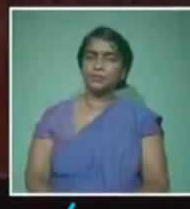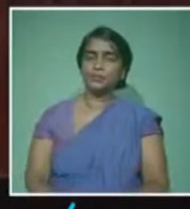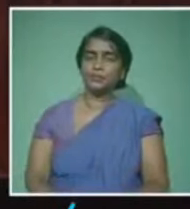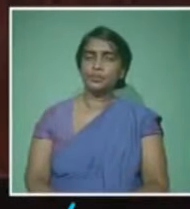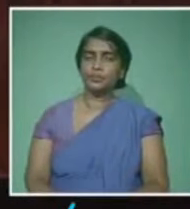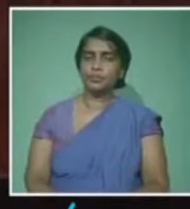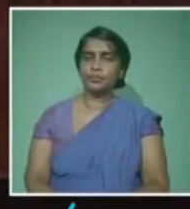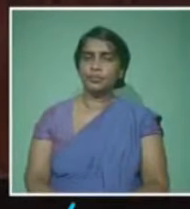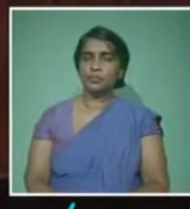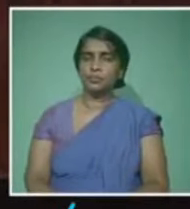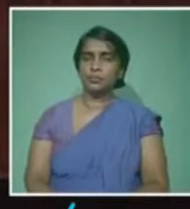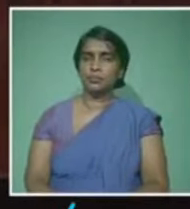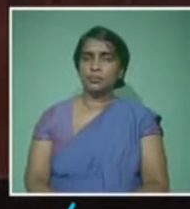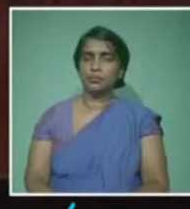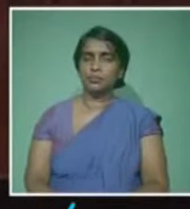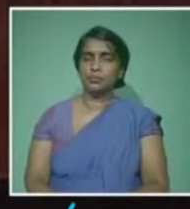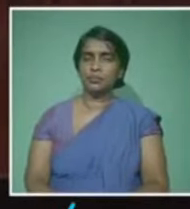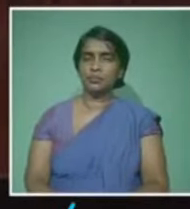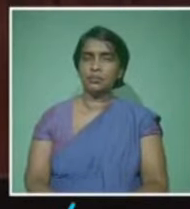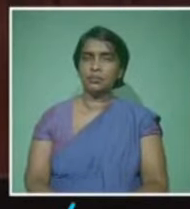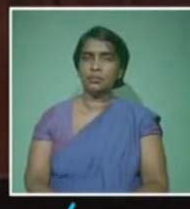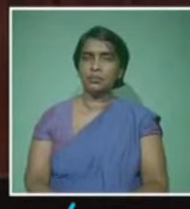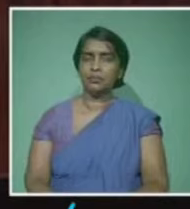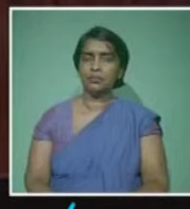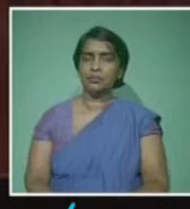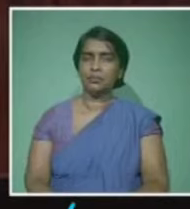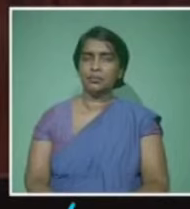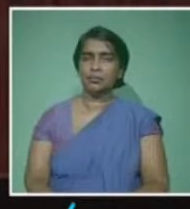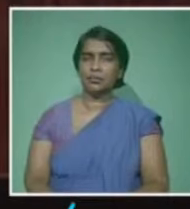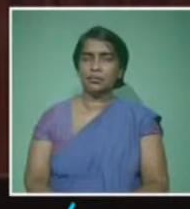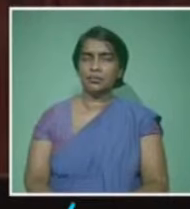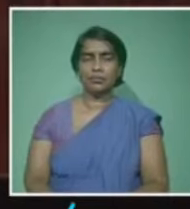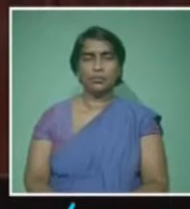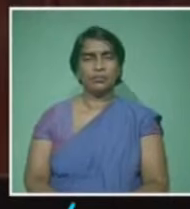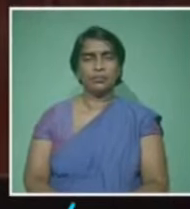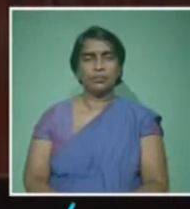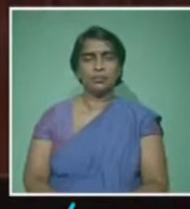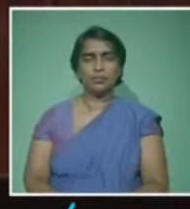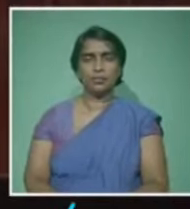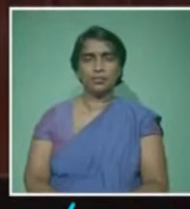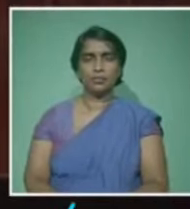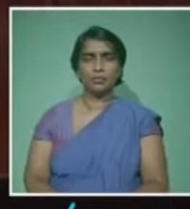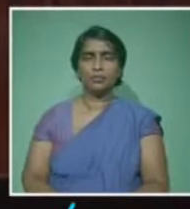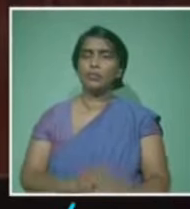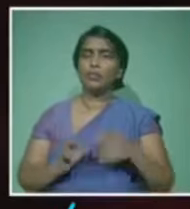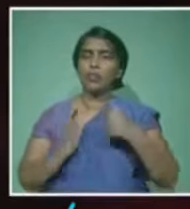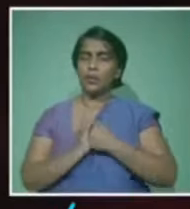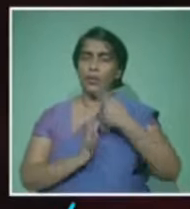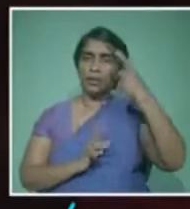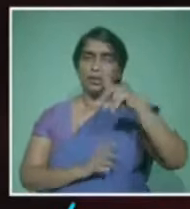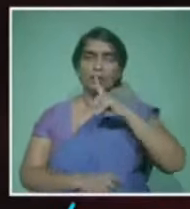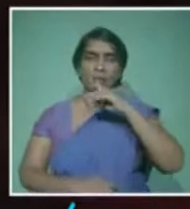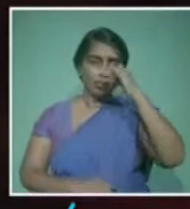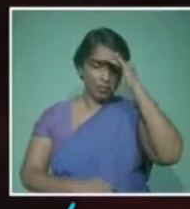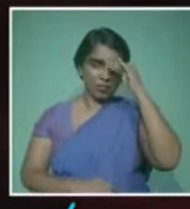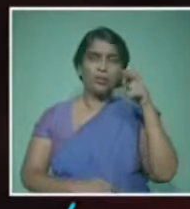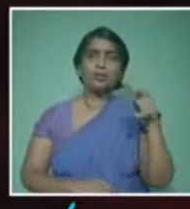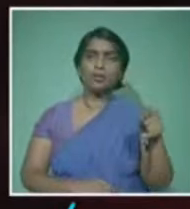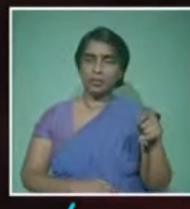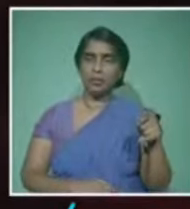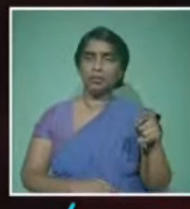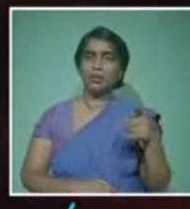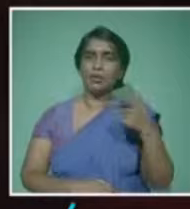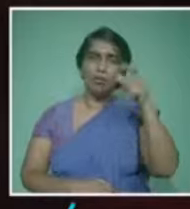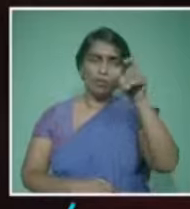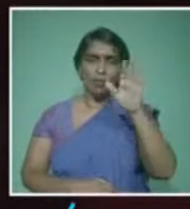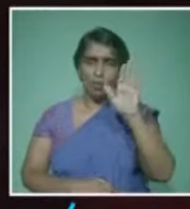ගරු මෙතන දෙන්න උත්තර දෙන්න උත්තර දෙන්න ඔව් ගරු ඇමතුමා ගරු නියෝජ්‍ය කථානායකතුමනි මම කියමින් හිටියේ කාට හරි